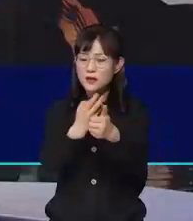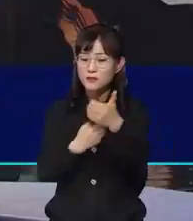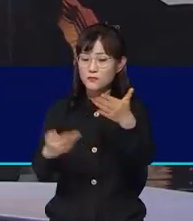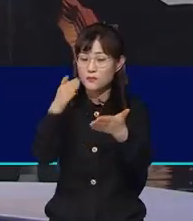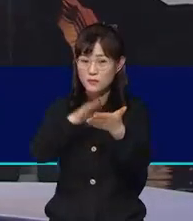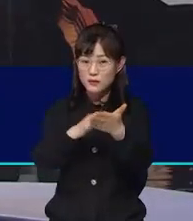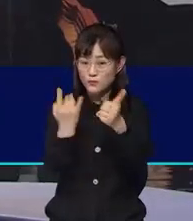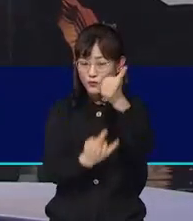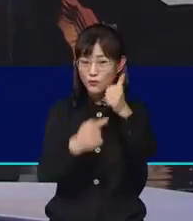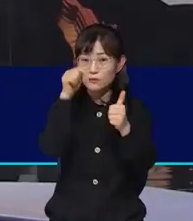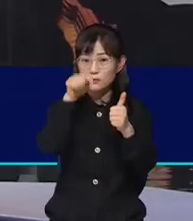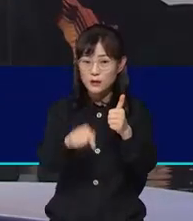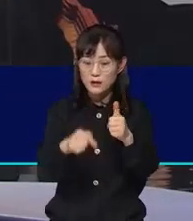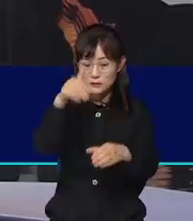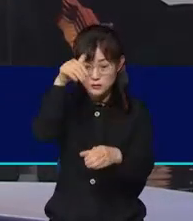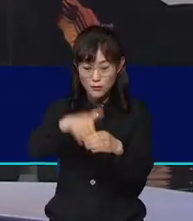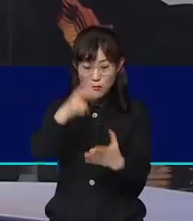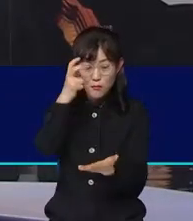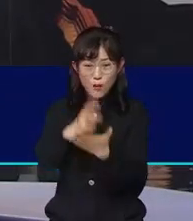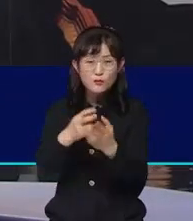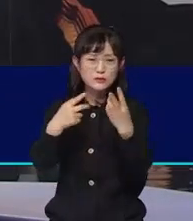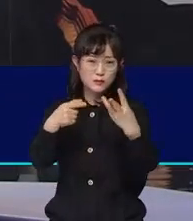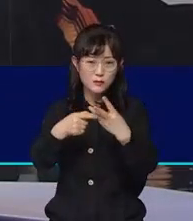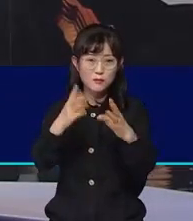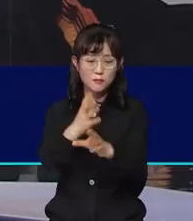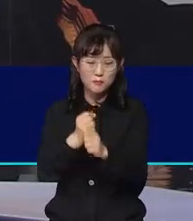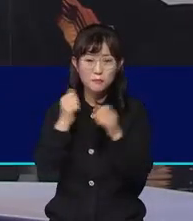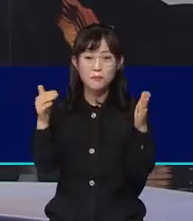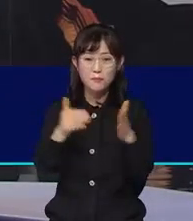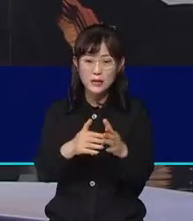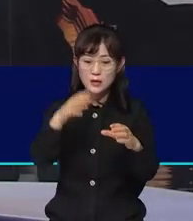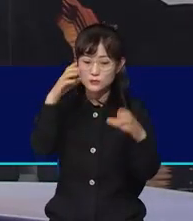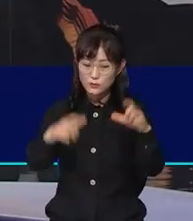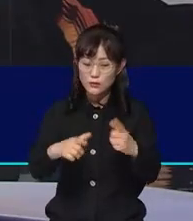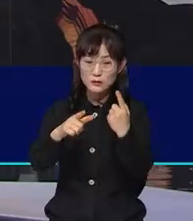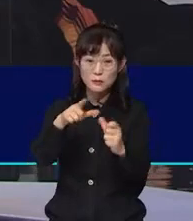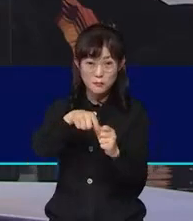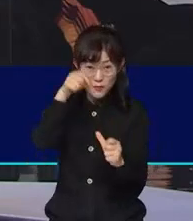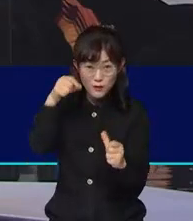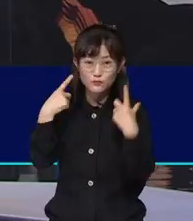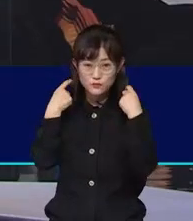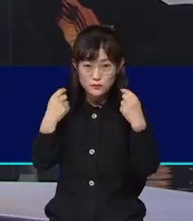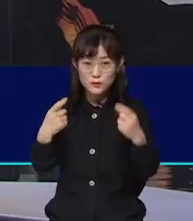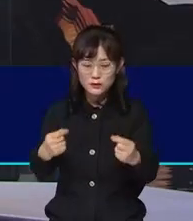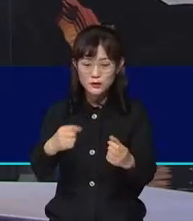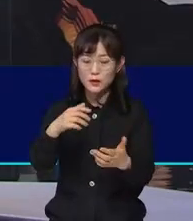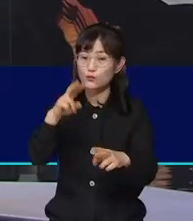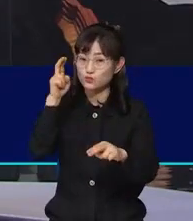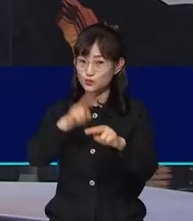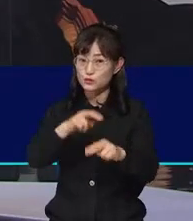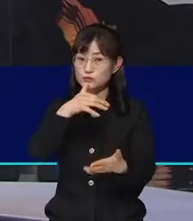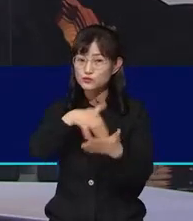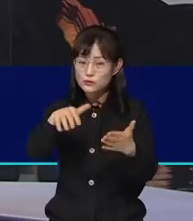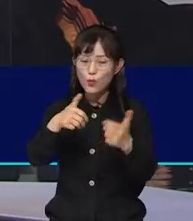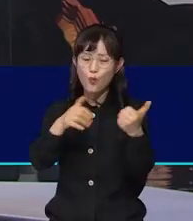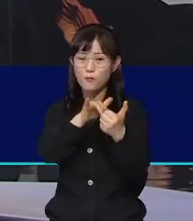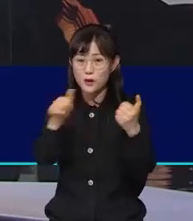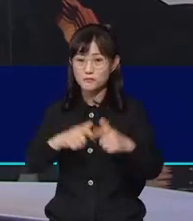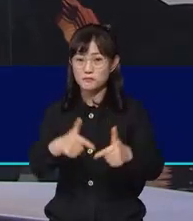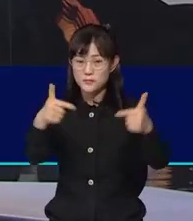개표란을 세계로 압축했습니다 현행 소선구제를 유지하되 의원정수를 신명 늘려 지역성과